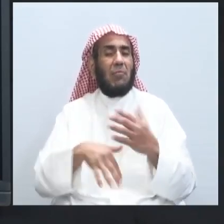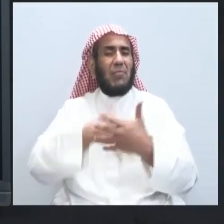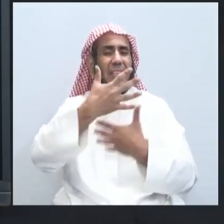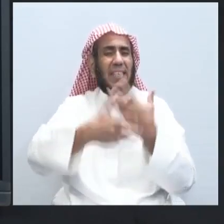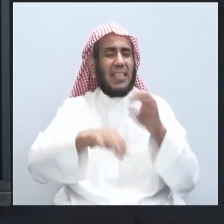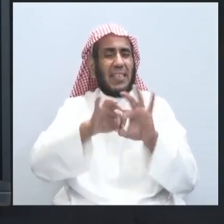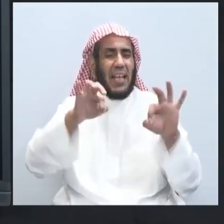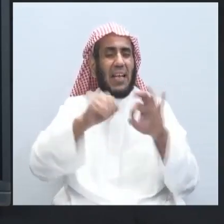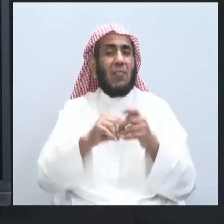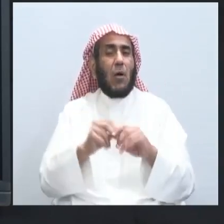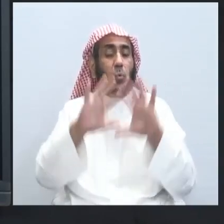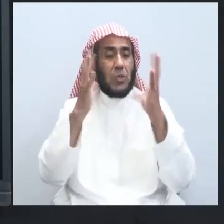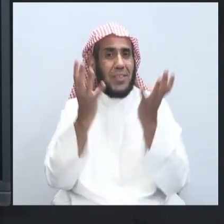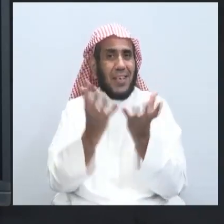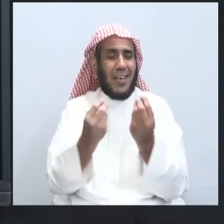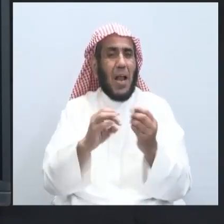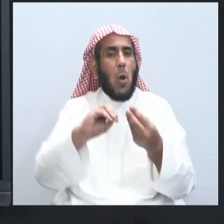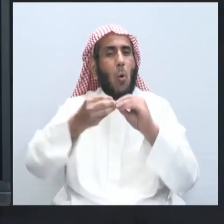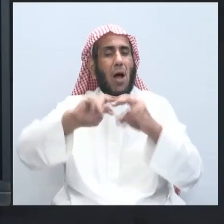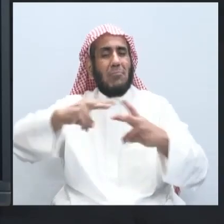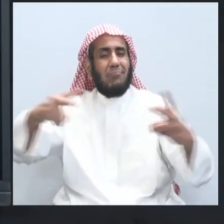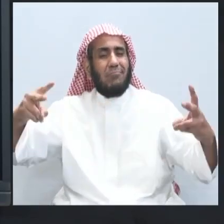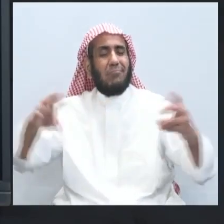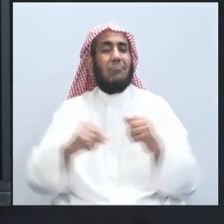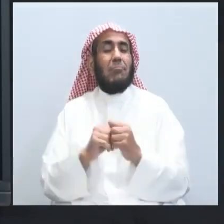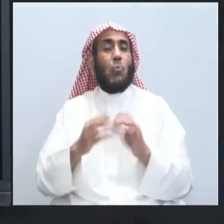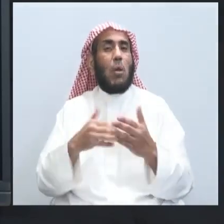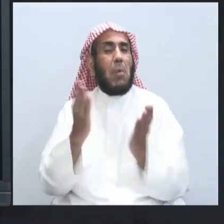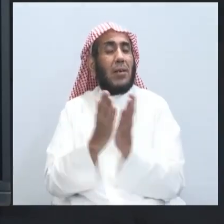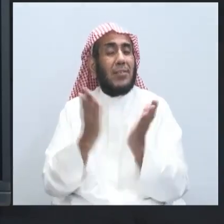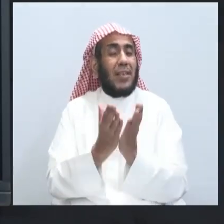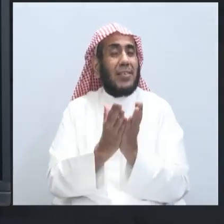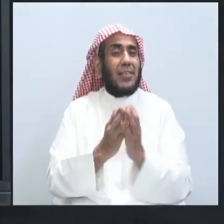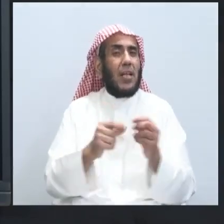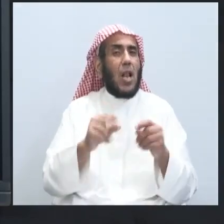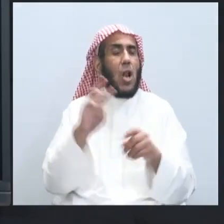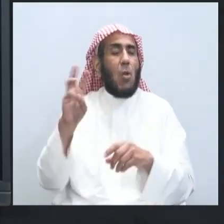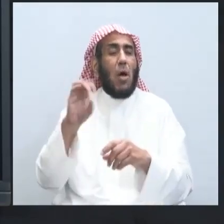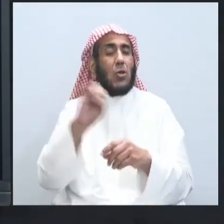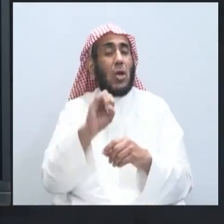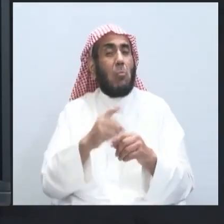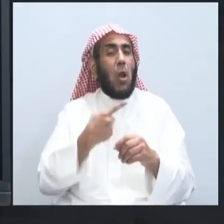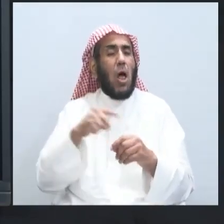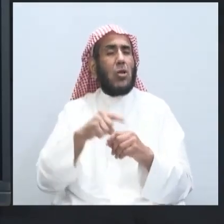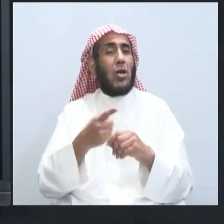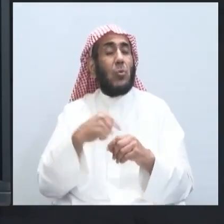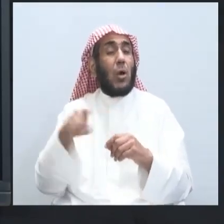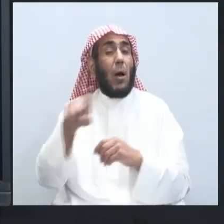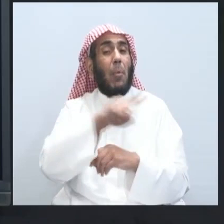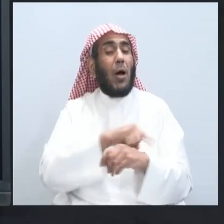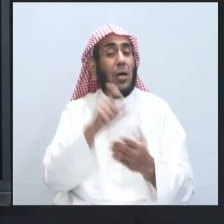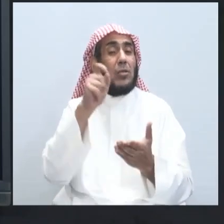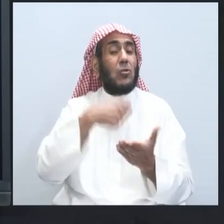يتعلق في شكل المنتج الوانه اذا كلما درست المنظمه او الشركه الحاجات والرغبات